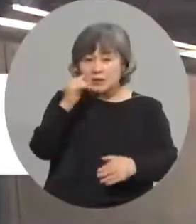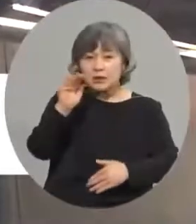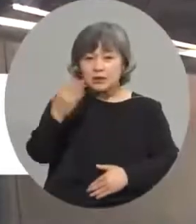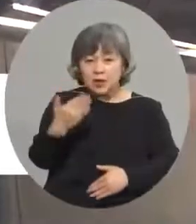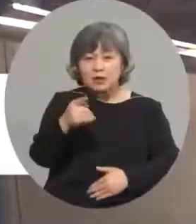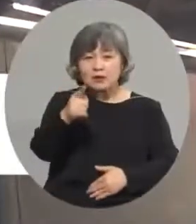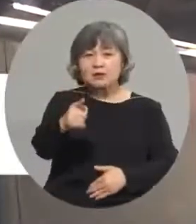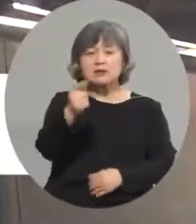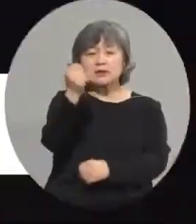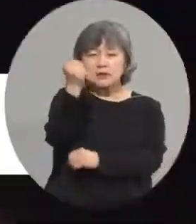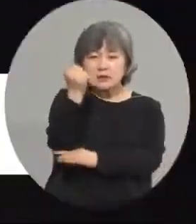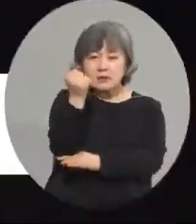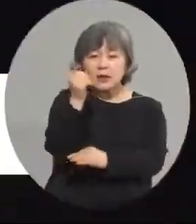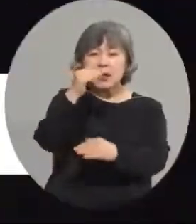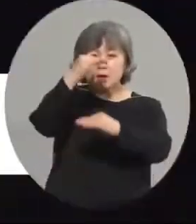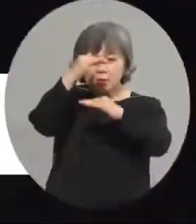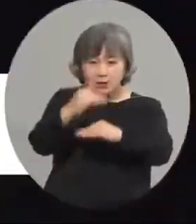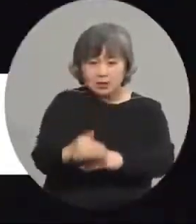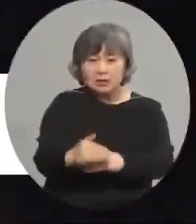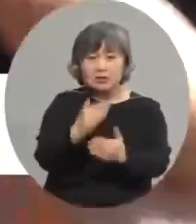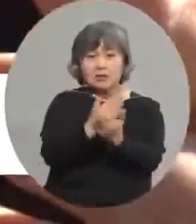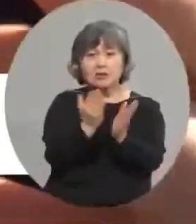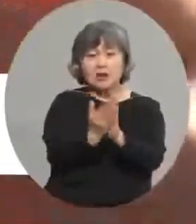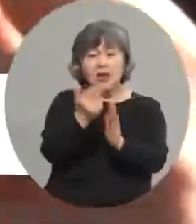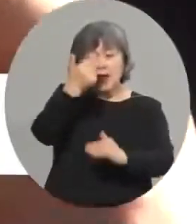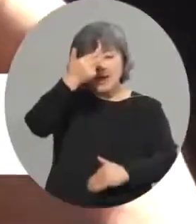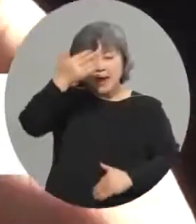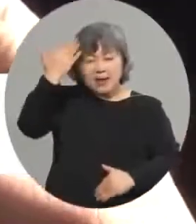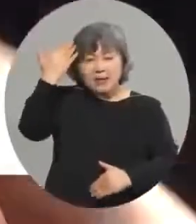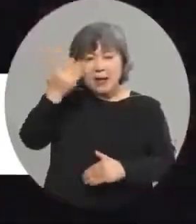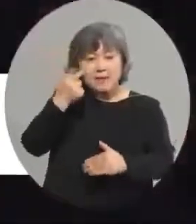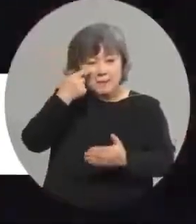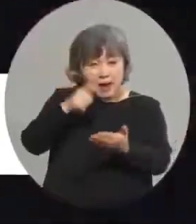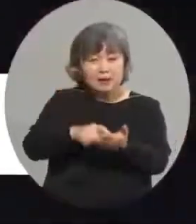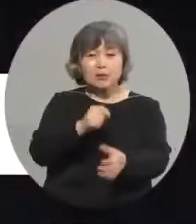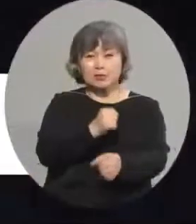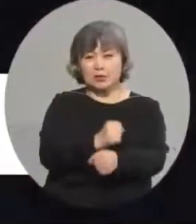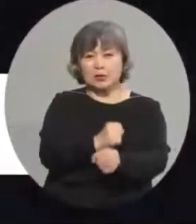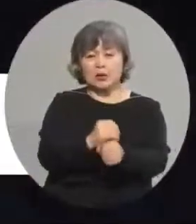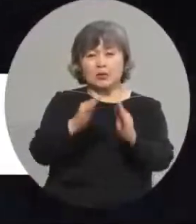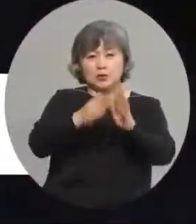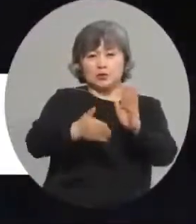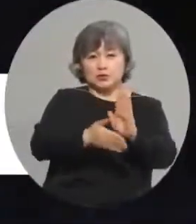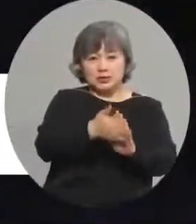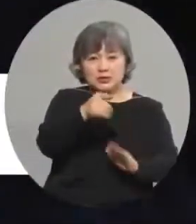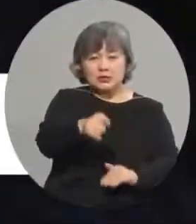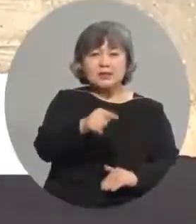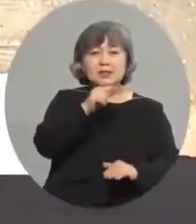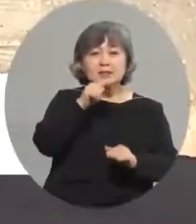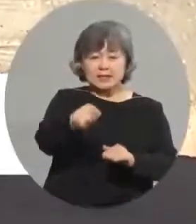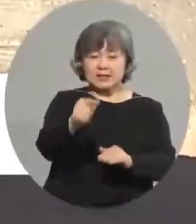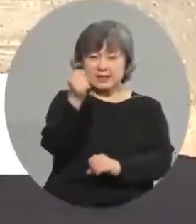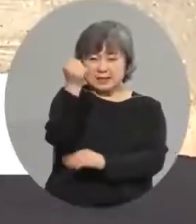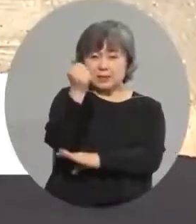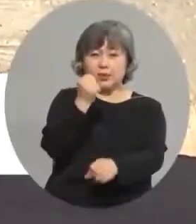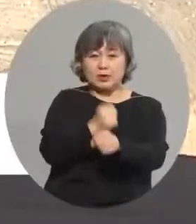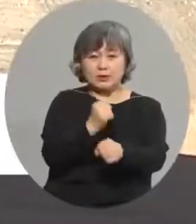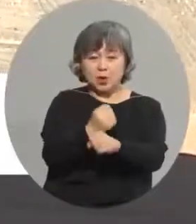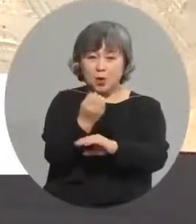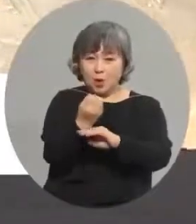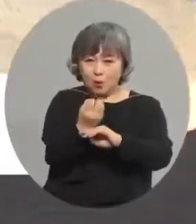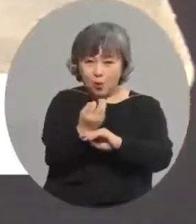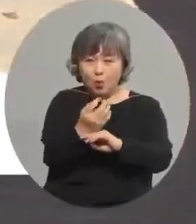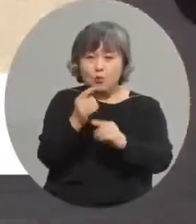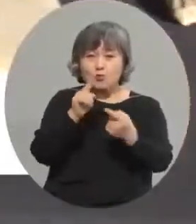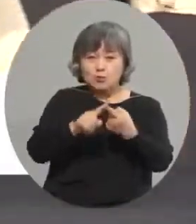기단 형식의 월 때와 보행 명월 입대 등의 뉴스가 파수 발견됐습니다 현 주겠어 선조 심연이 채 이를 토대로 보물인 전주 판